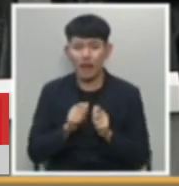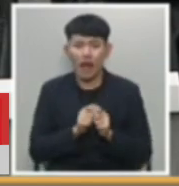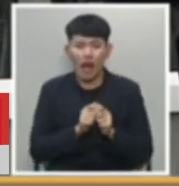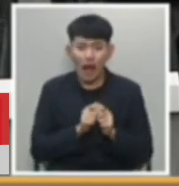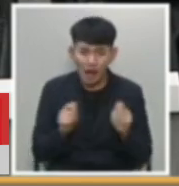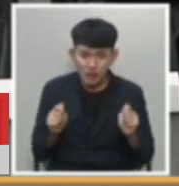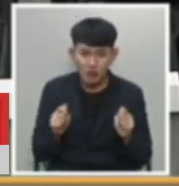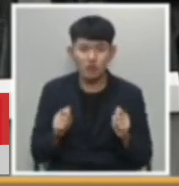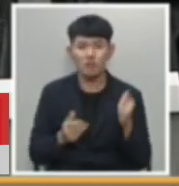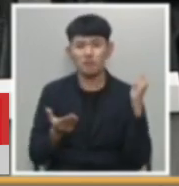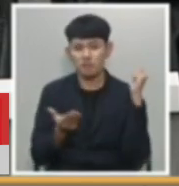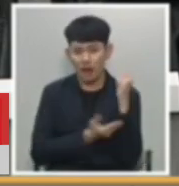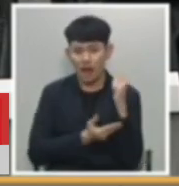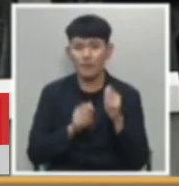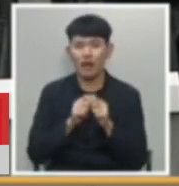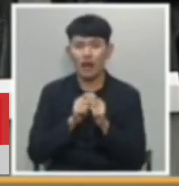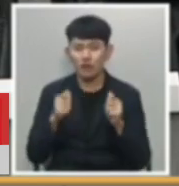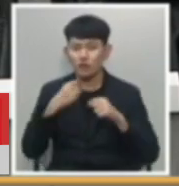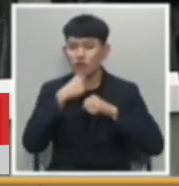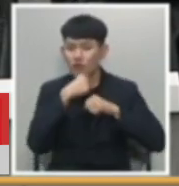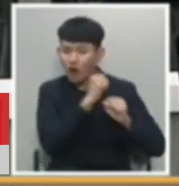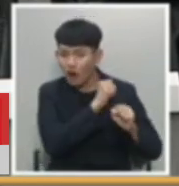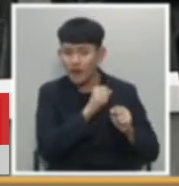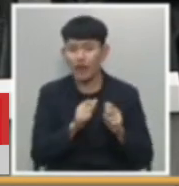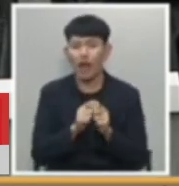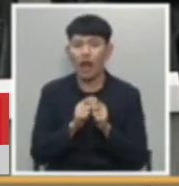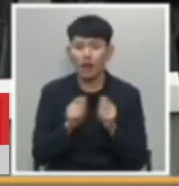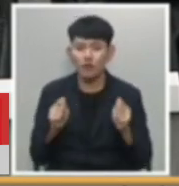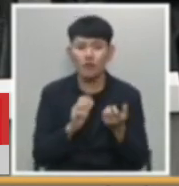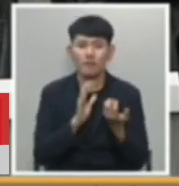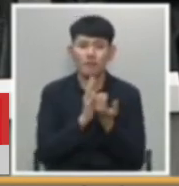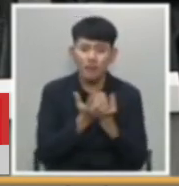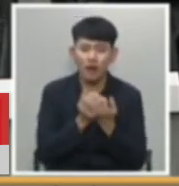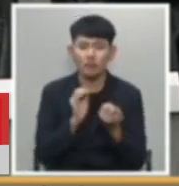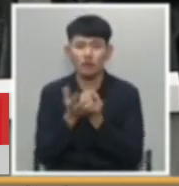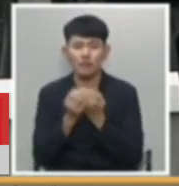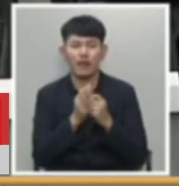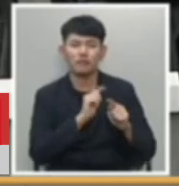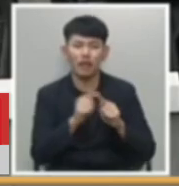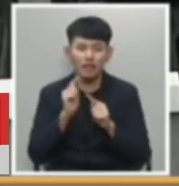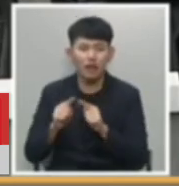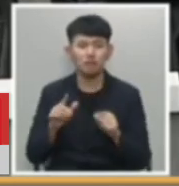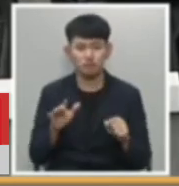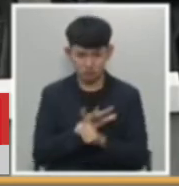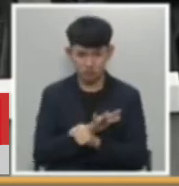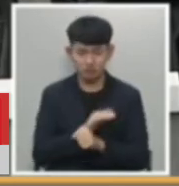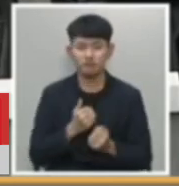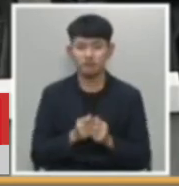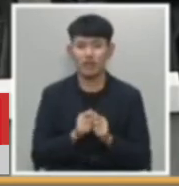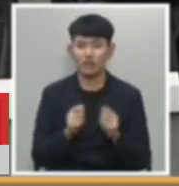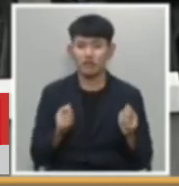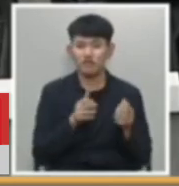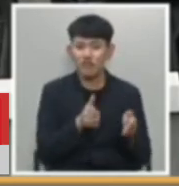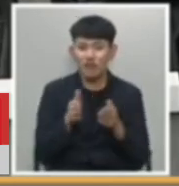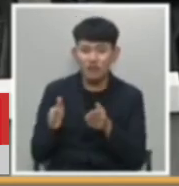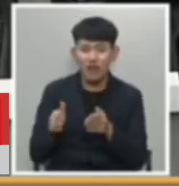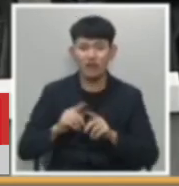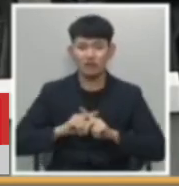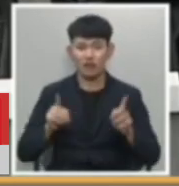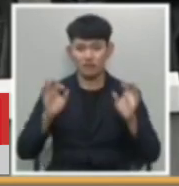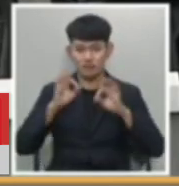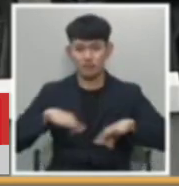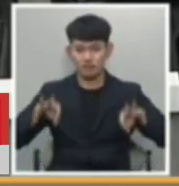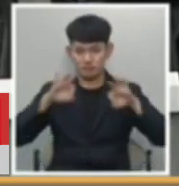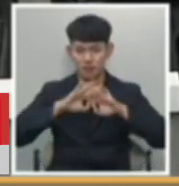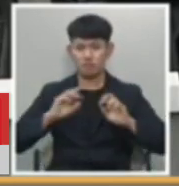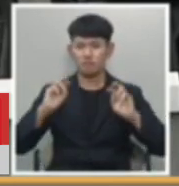กับอ้อยแล้วก็อนุเกี่ยวกับผักผลไม้อื่นๆอีกประเด็นที่สำคัญก็คือเรื่องของยางพ